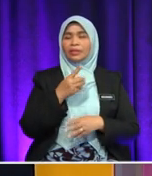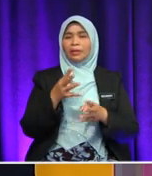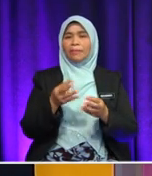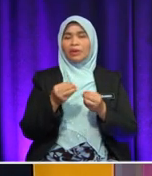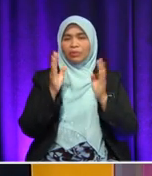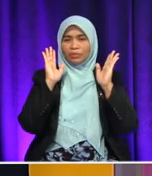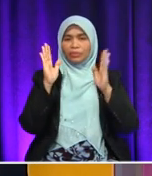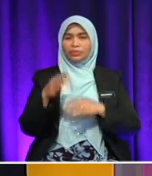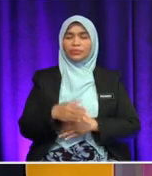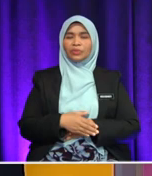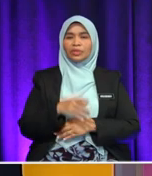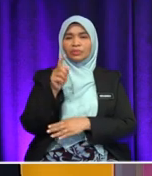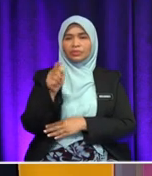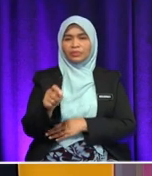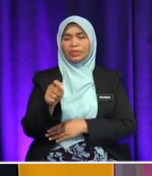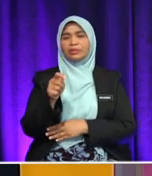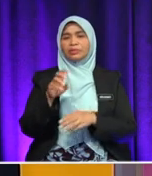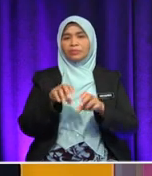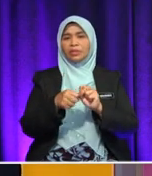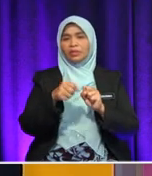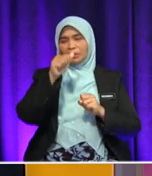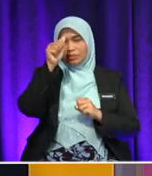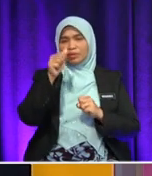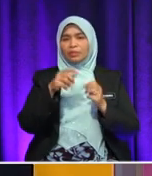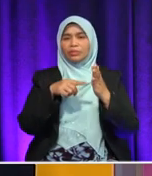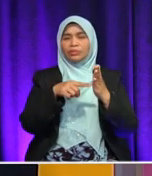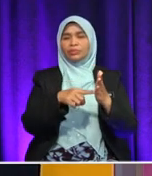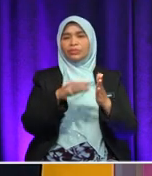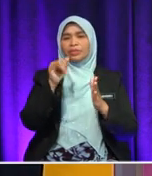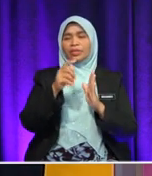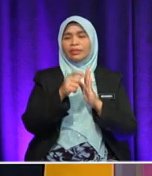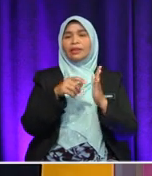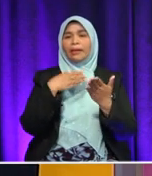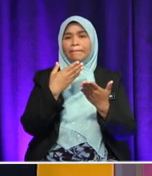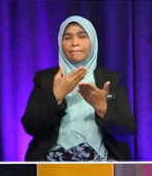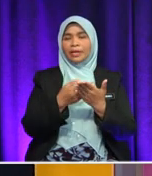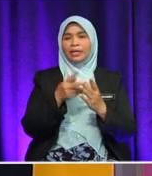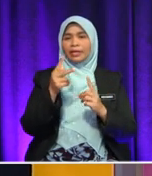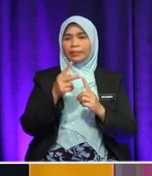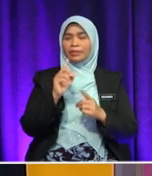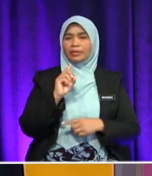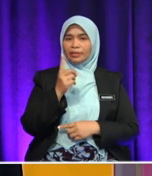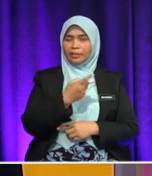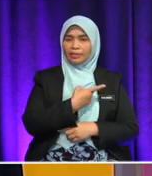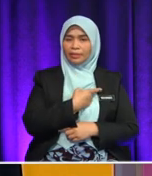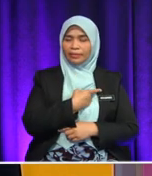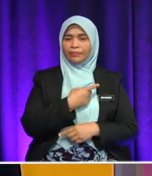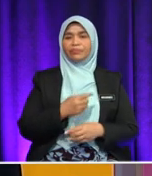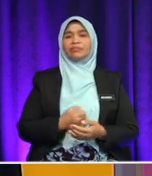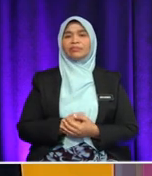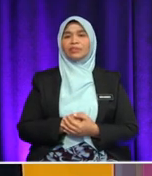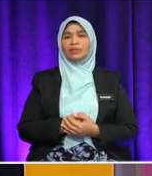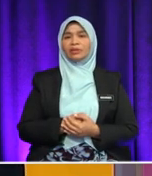Allah tunjukkan yang terbaik untuk kita nampak di kelebihan yang satu kan dapat yang